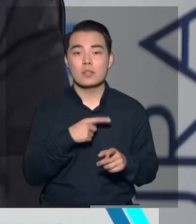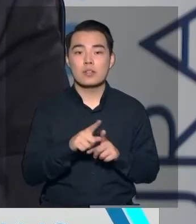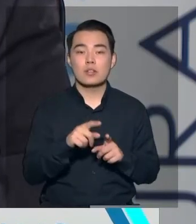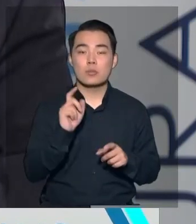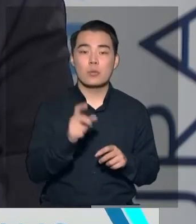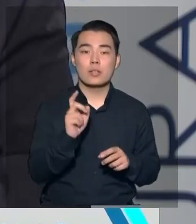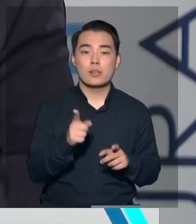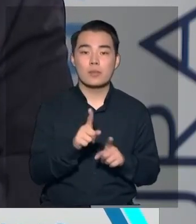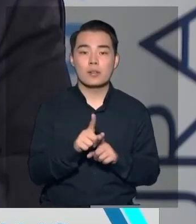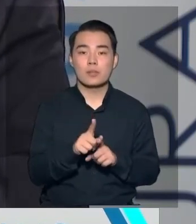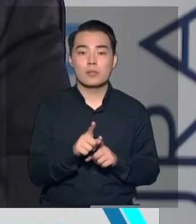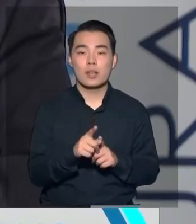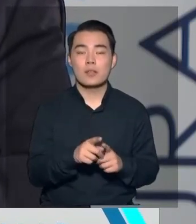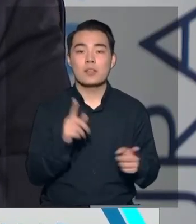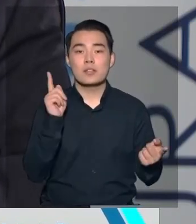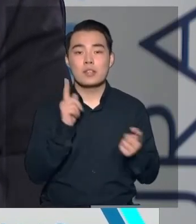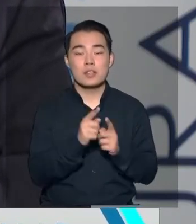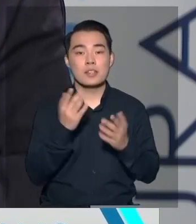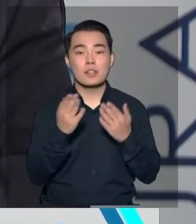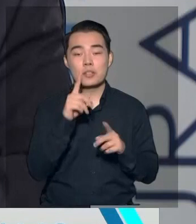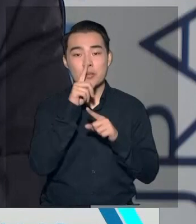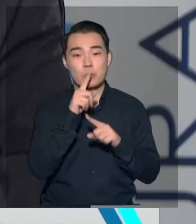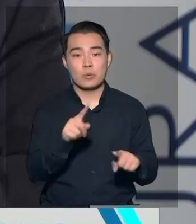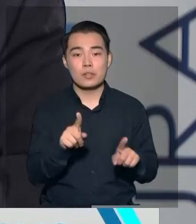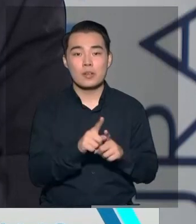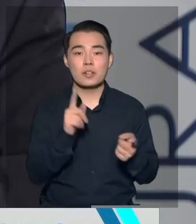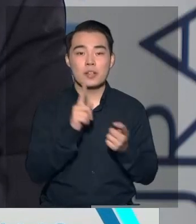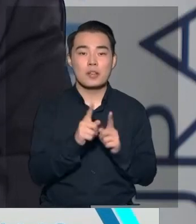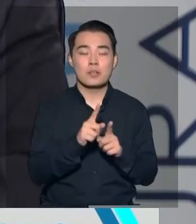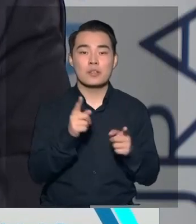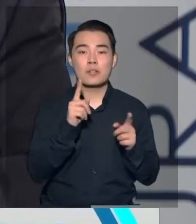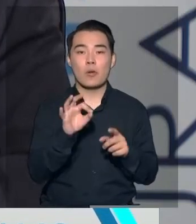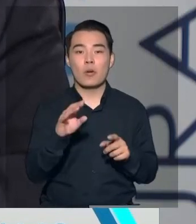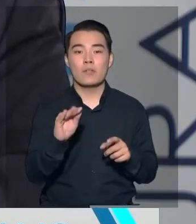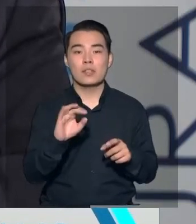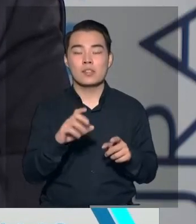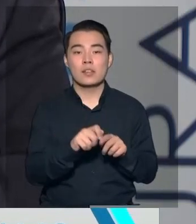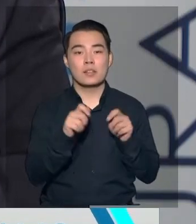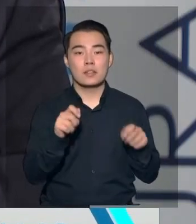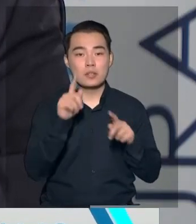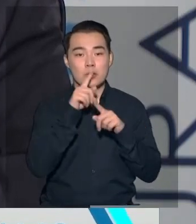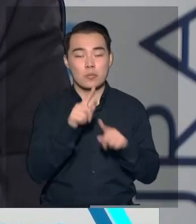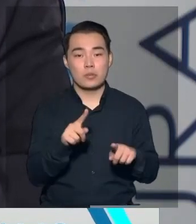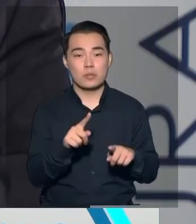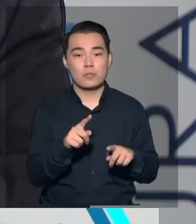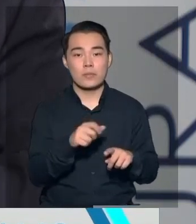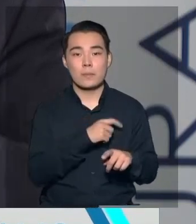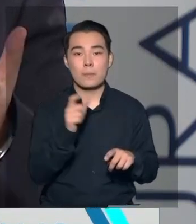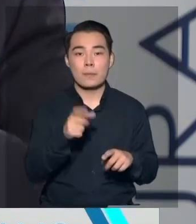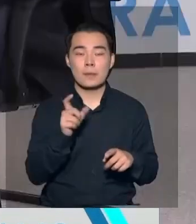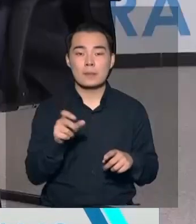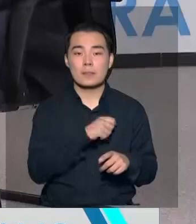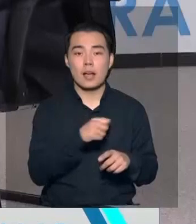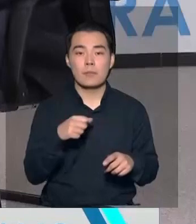қатынаспаса, кездесулер өткізбесе, өзінің бэк-офисін ашып қоймаса аймақта, жұрт